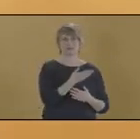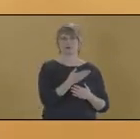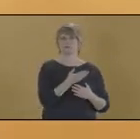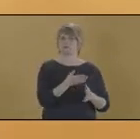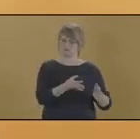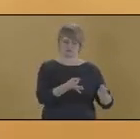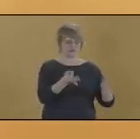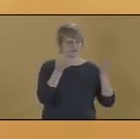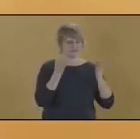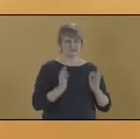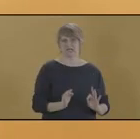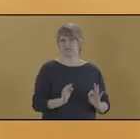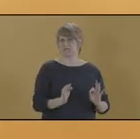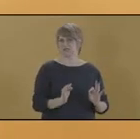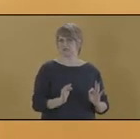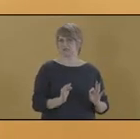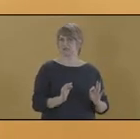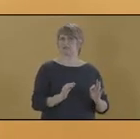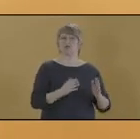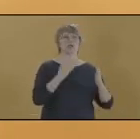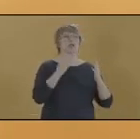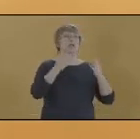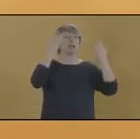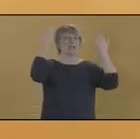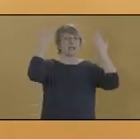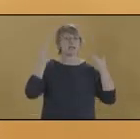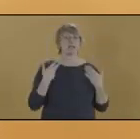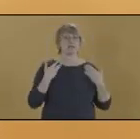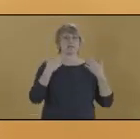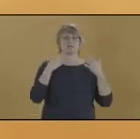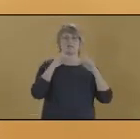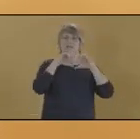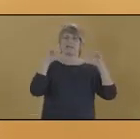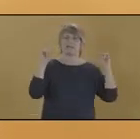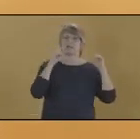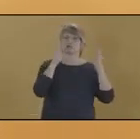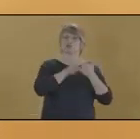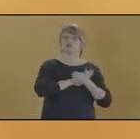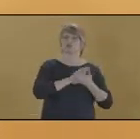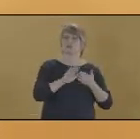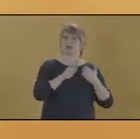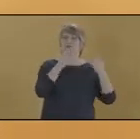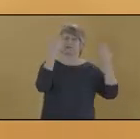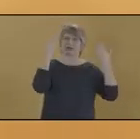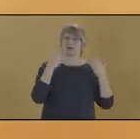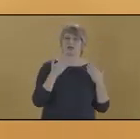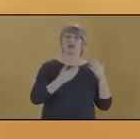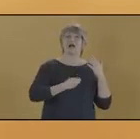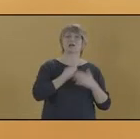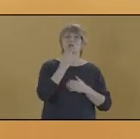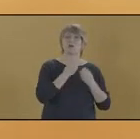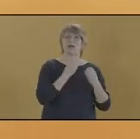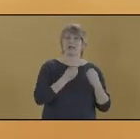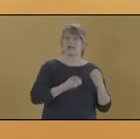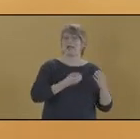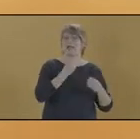sehr sachlich dargestellt wird. Es gibt schlichte Hintergrundbilder, es werden vor allem aktuelle Ereignisse